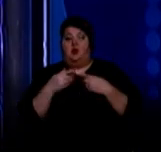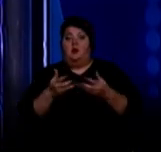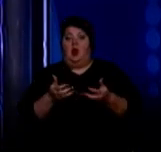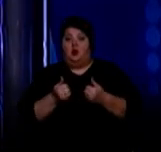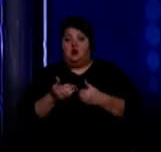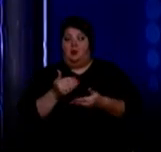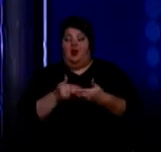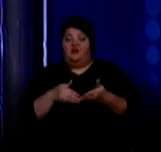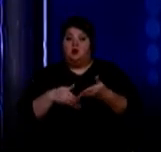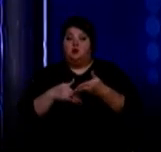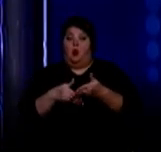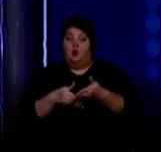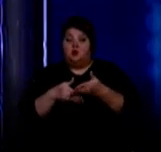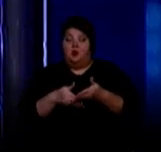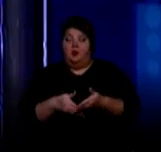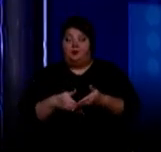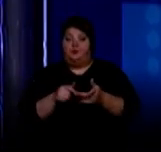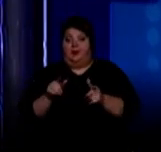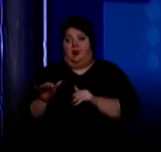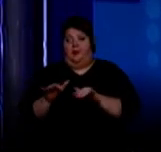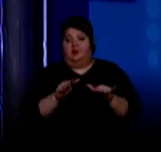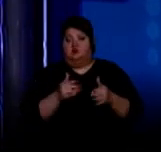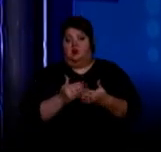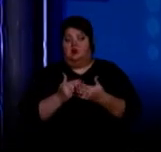його під час цієї процедури. Ця процедура